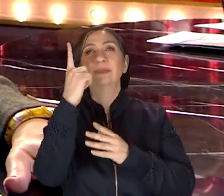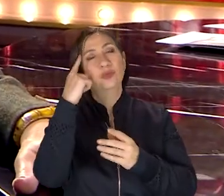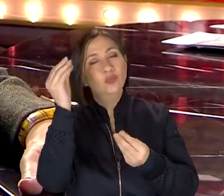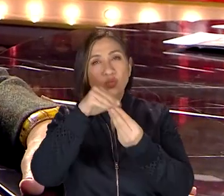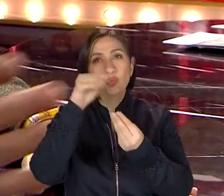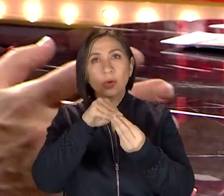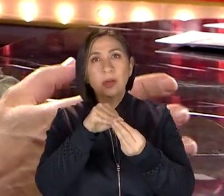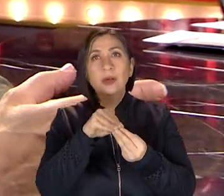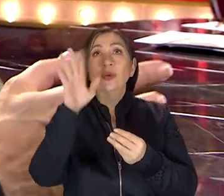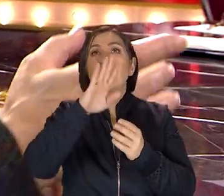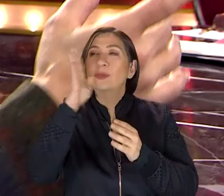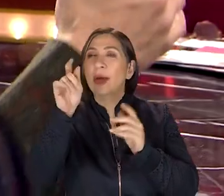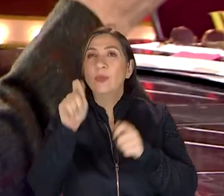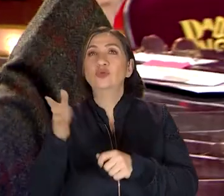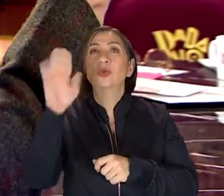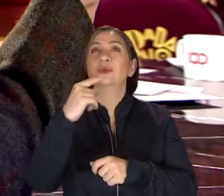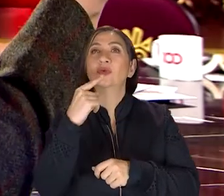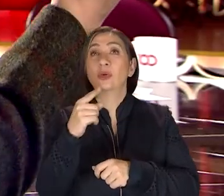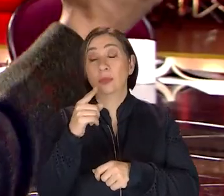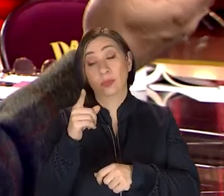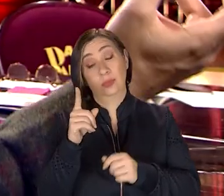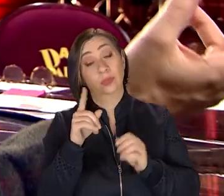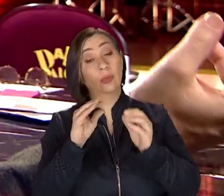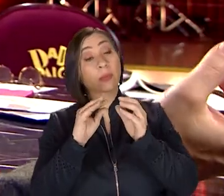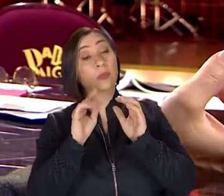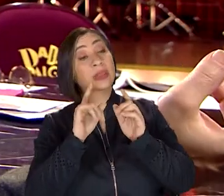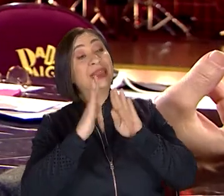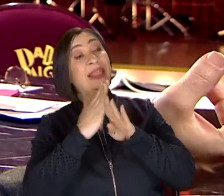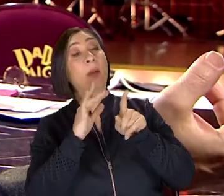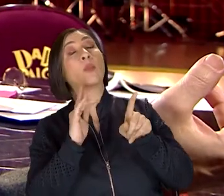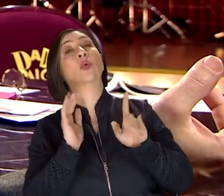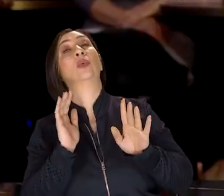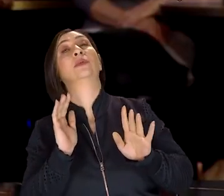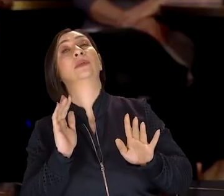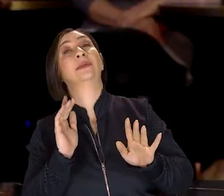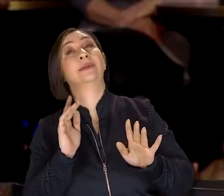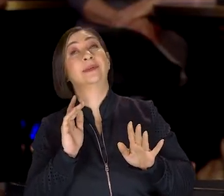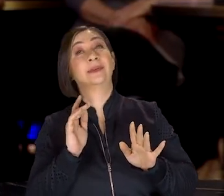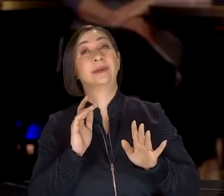uyduruyor. Gidiyor yapıyor, sonra da diyor ki bunun maksadı aslında şu.